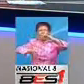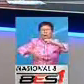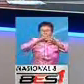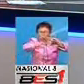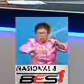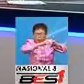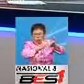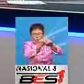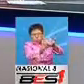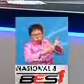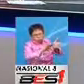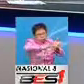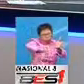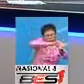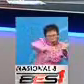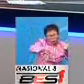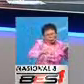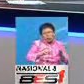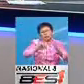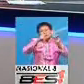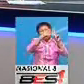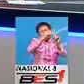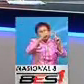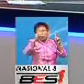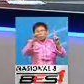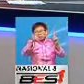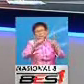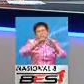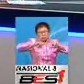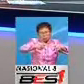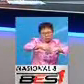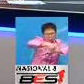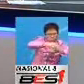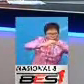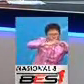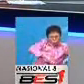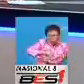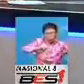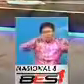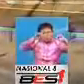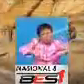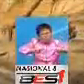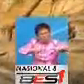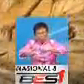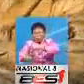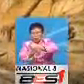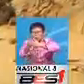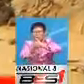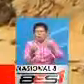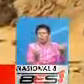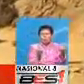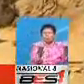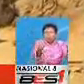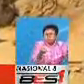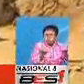kira-kira 100 meter sudah mula menyebabkan tebing jalan runtuh. Dan keadaan tersebut boleh menyebabkan bahaya kepada pengguna yang